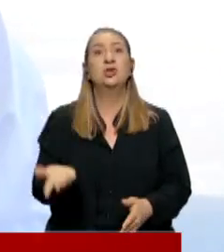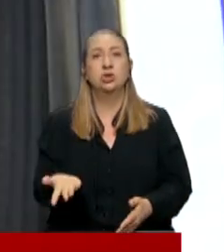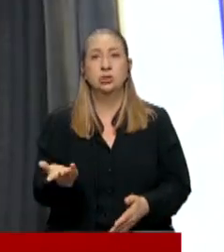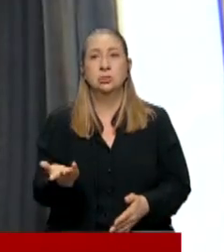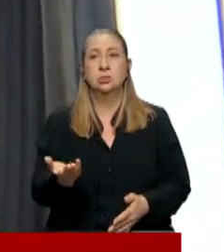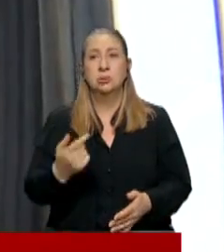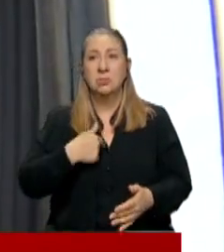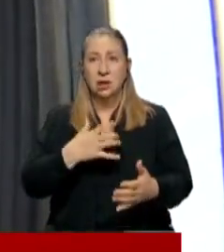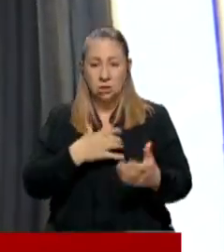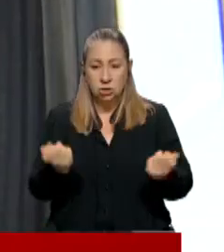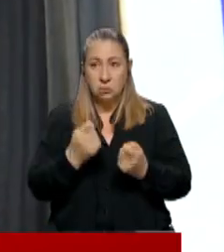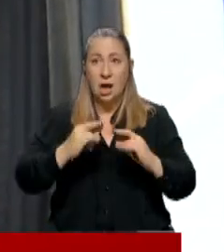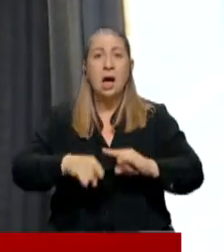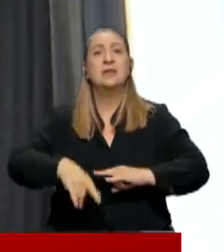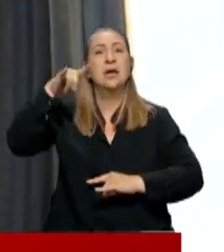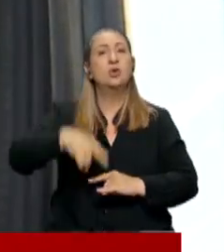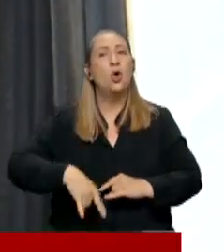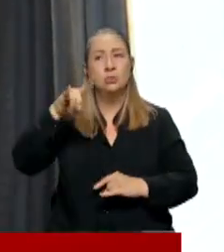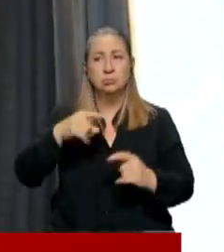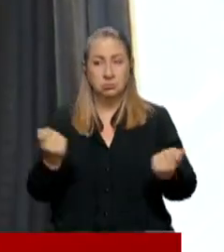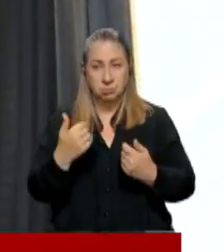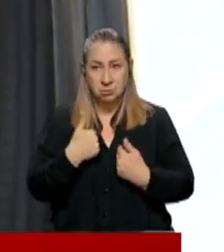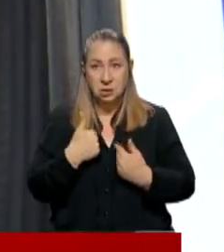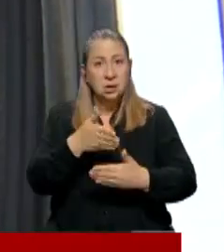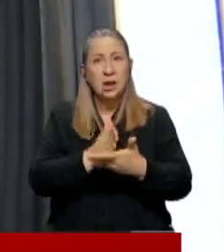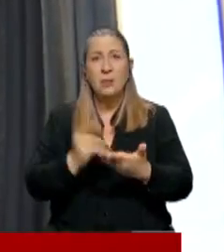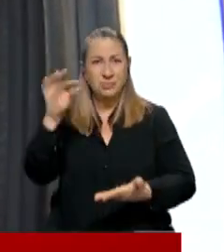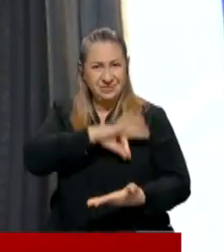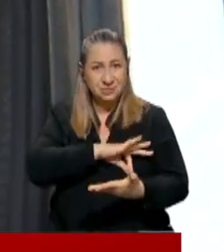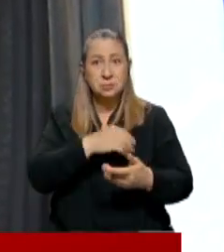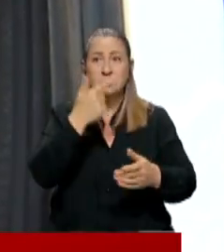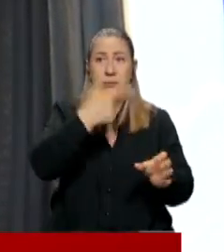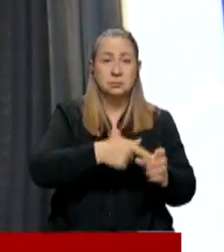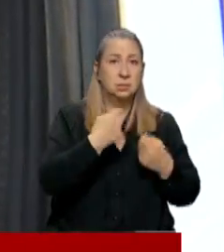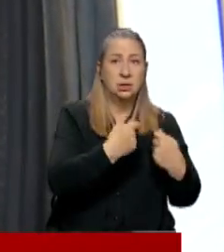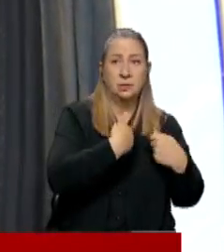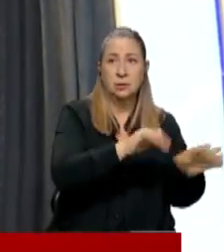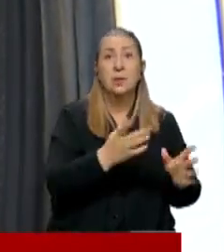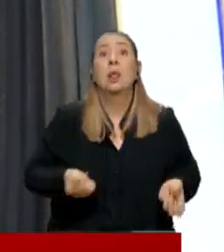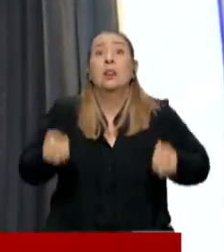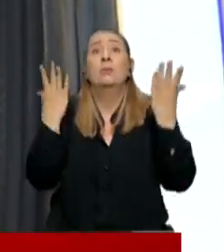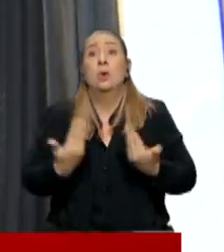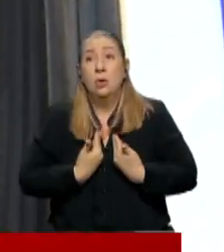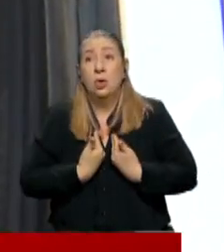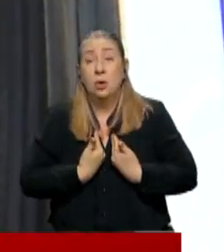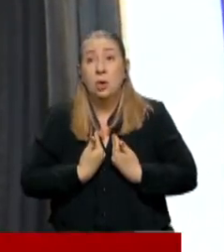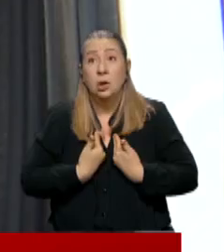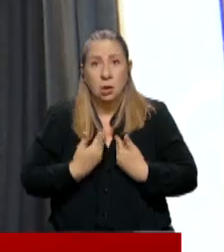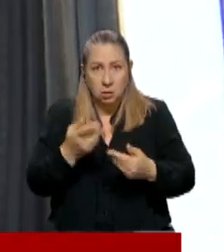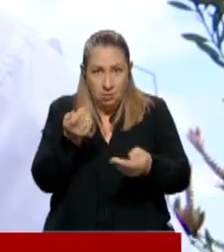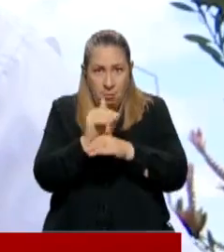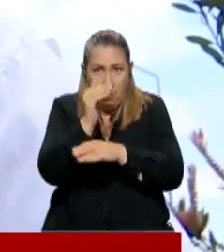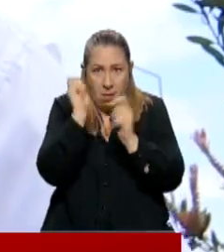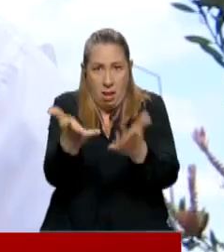%315. Ben kendi işimi yapıyorum, asansör işi yapıyorum. Kazancımın yarısı yakıta gidiyor. Yani yetişemiyoruz. Zaten hayat şartları çok